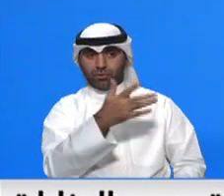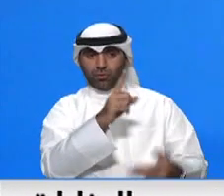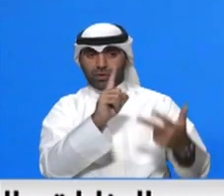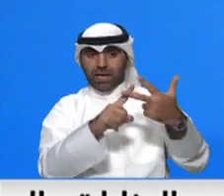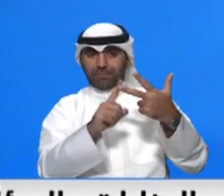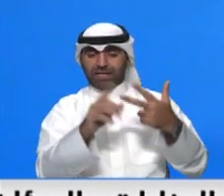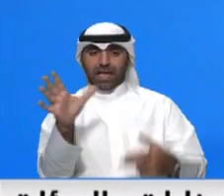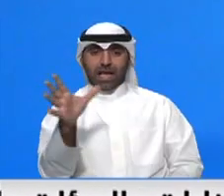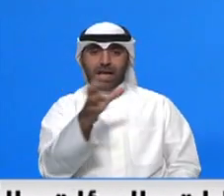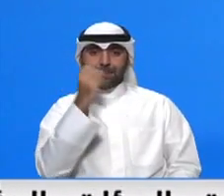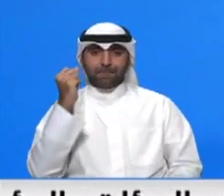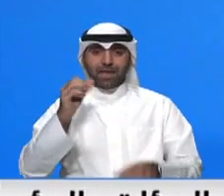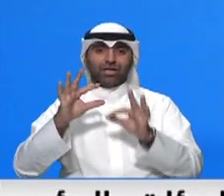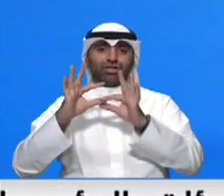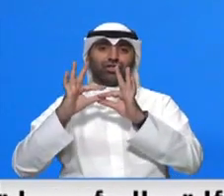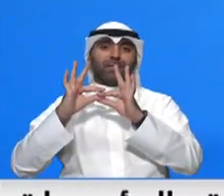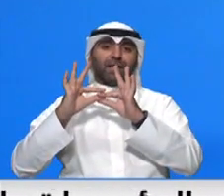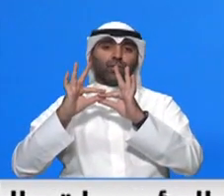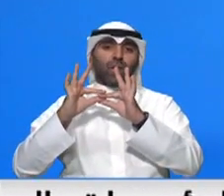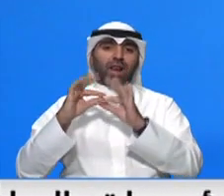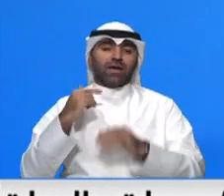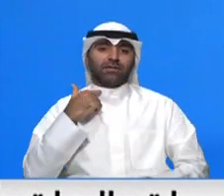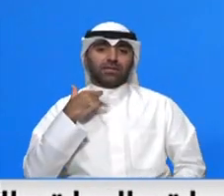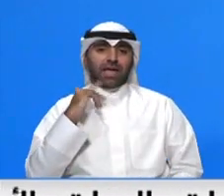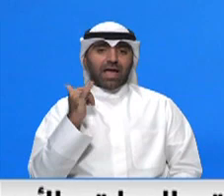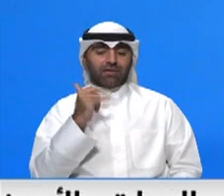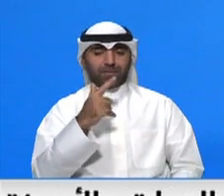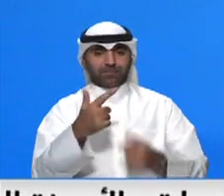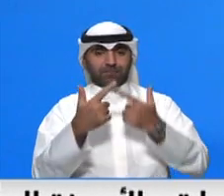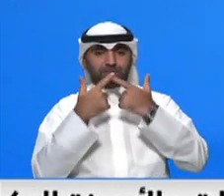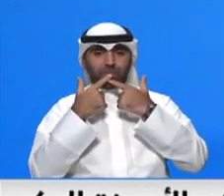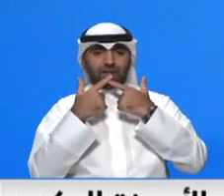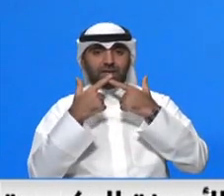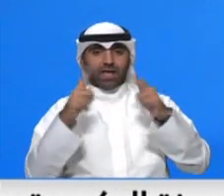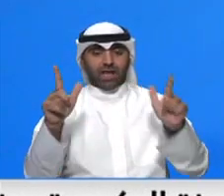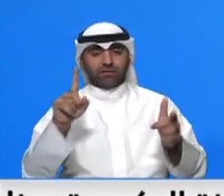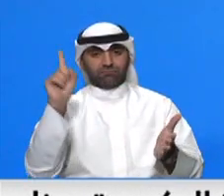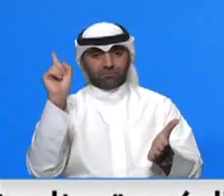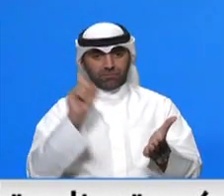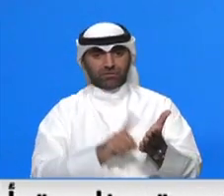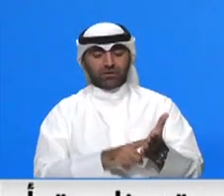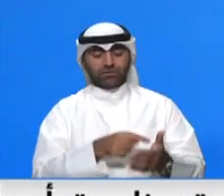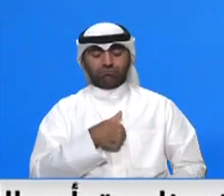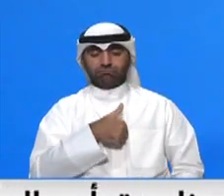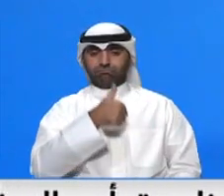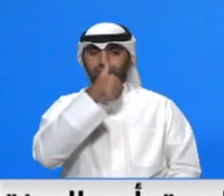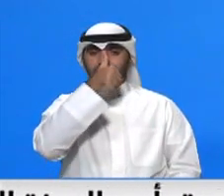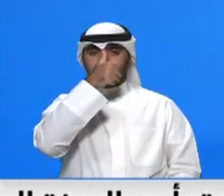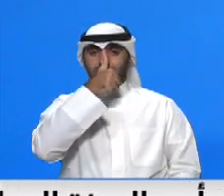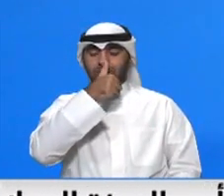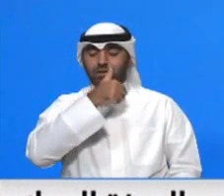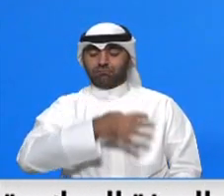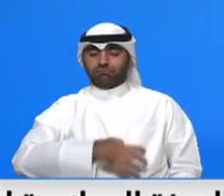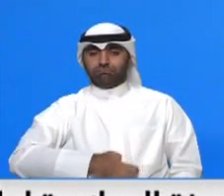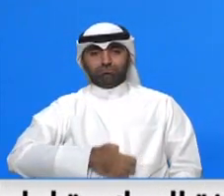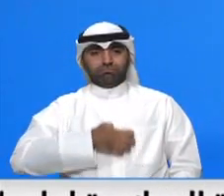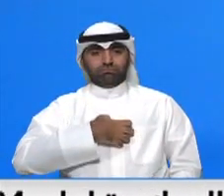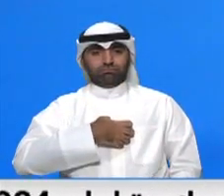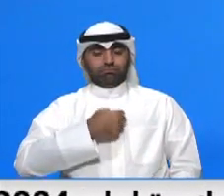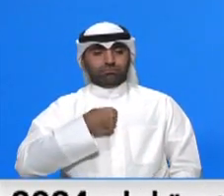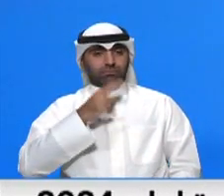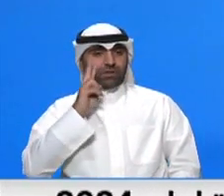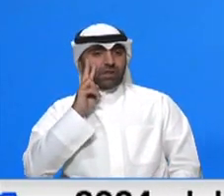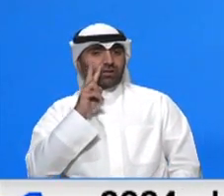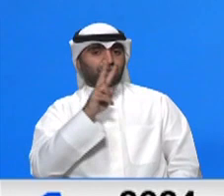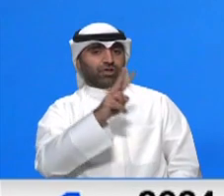تطيح لهذه الجريمه ان تستمر امام سمع وبصر العالم العالم كله